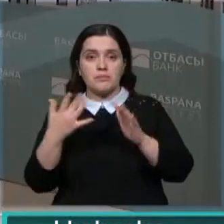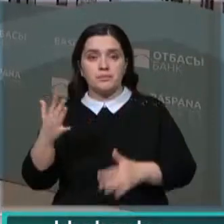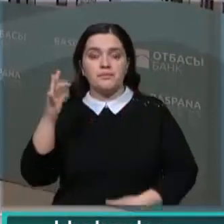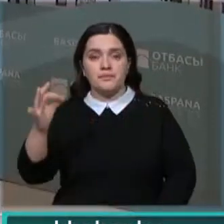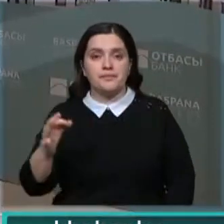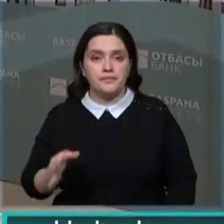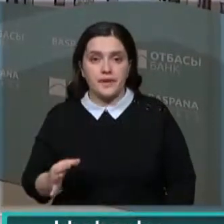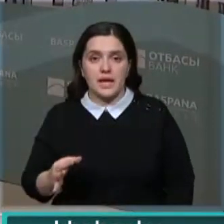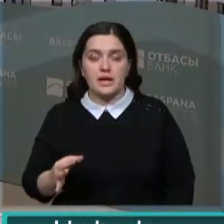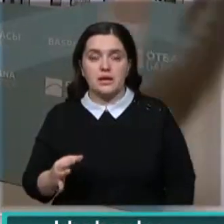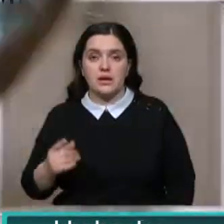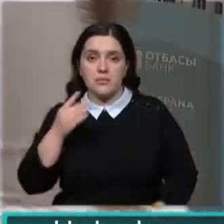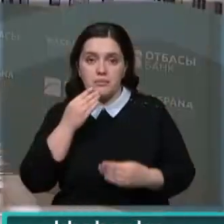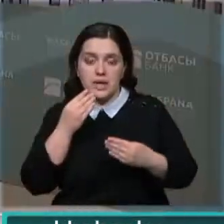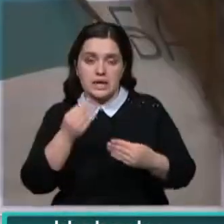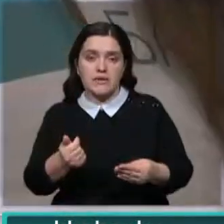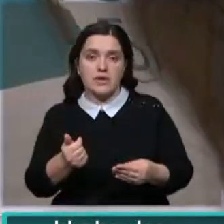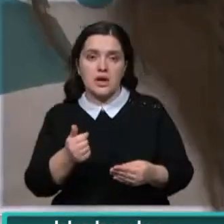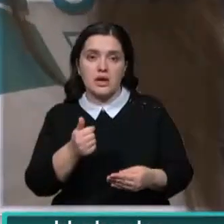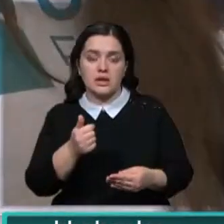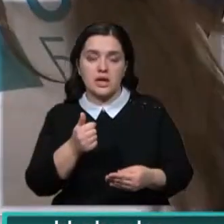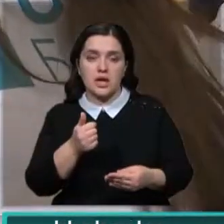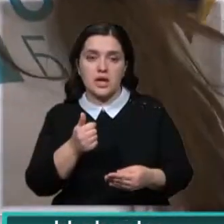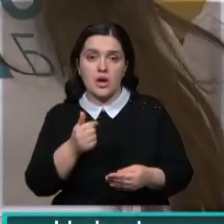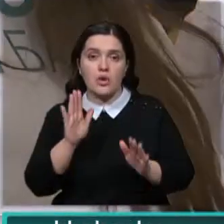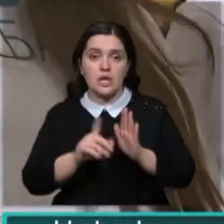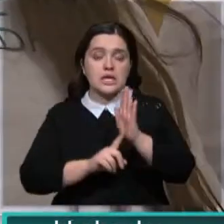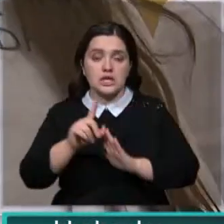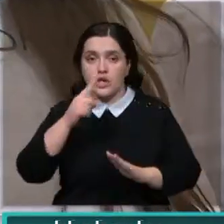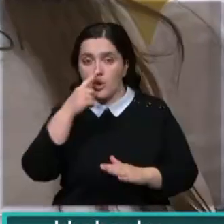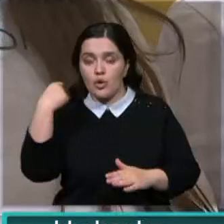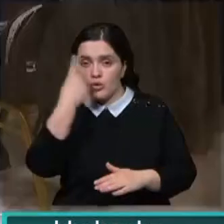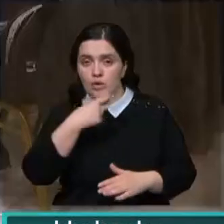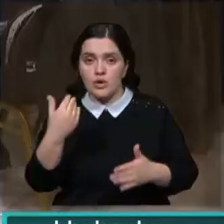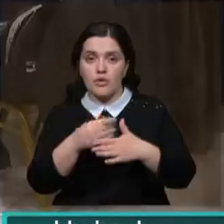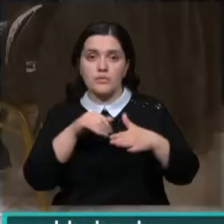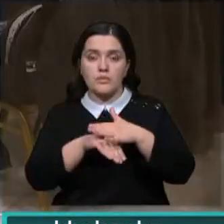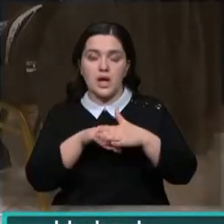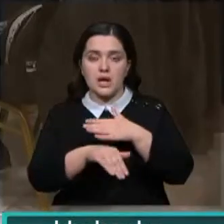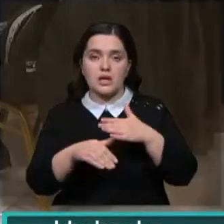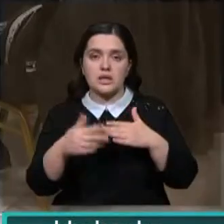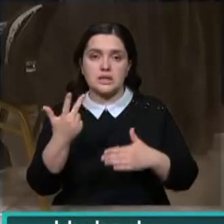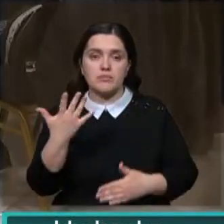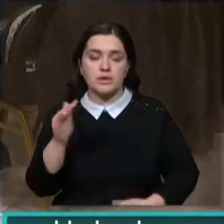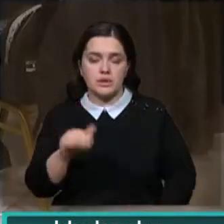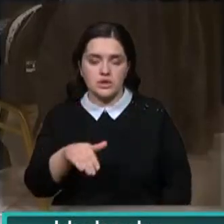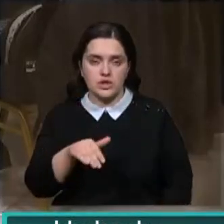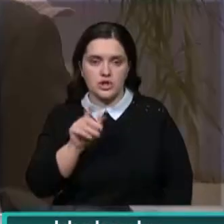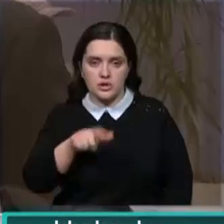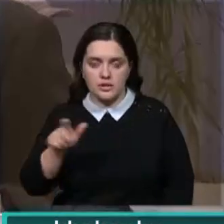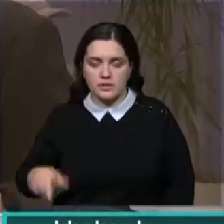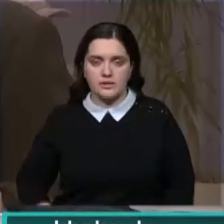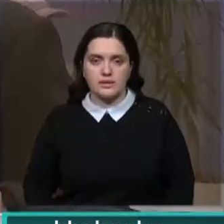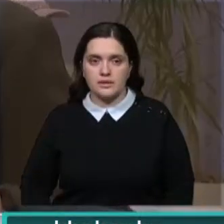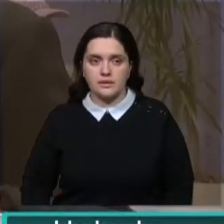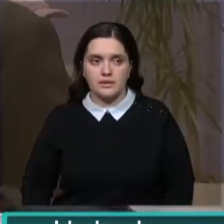8,5%. Это и привлекает клиентов, говорят специалисты. Только с начала года новые депозиты открыли больше 35 тысяч горожан.